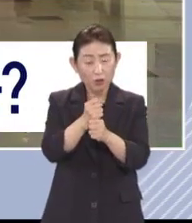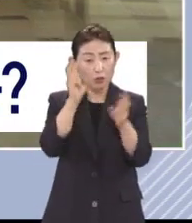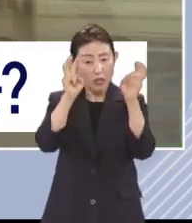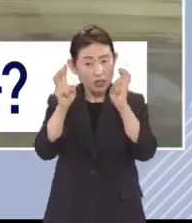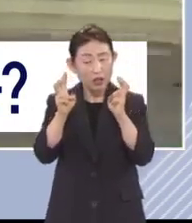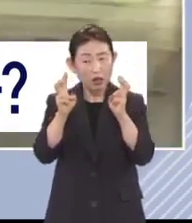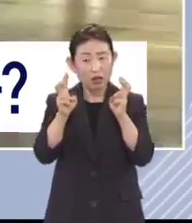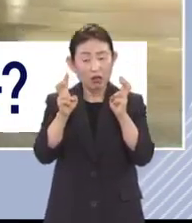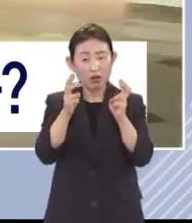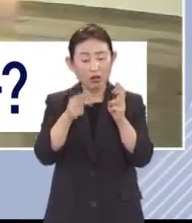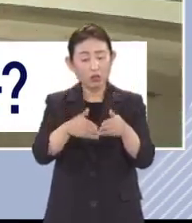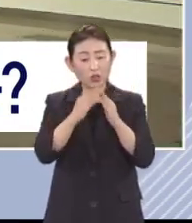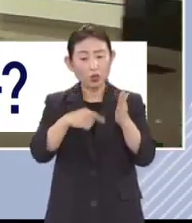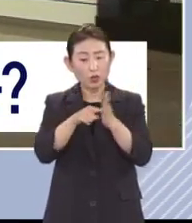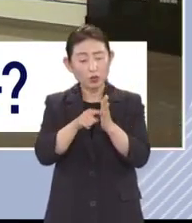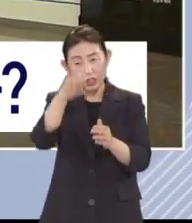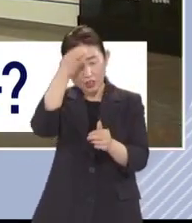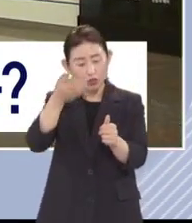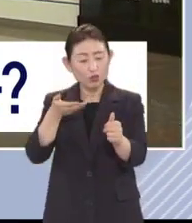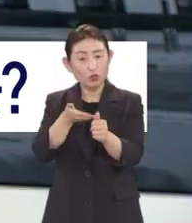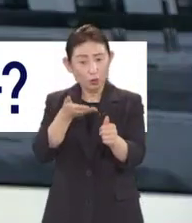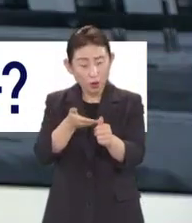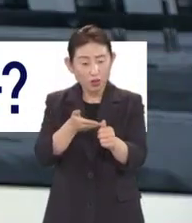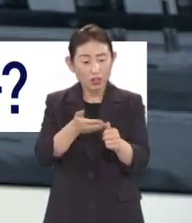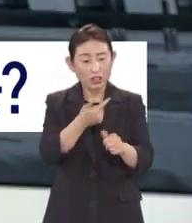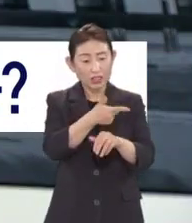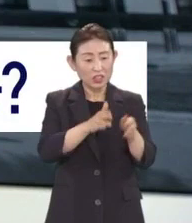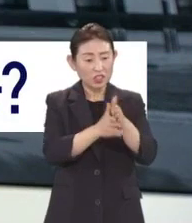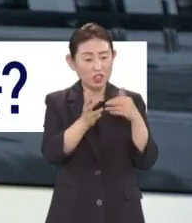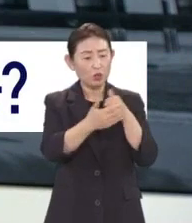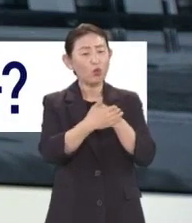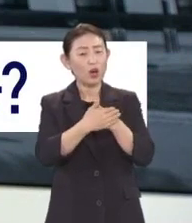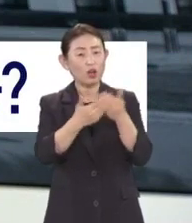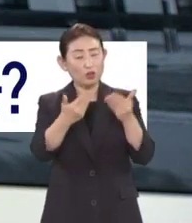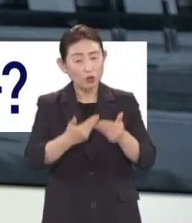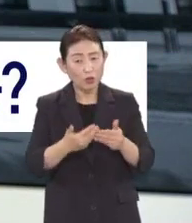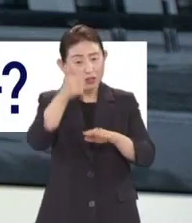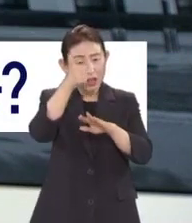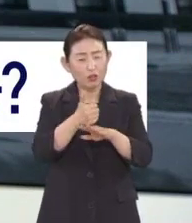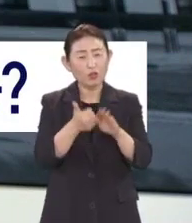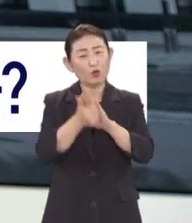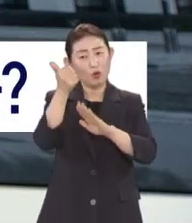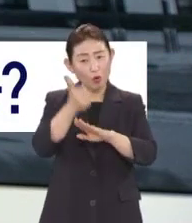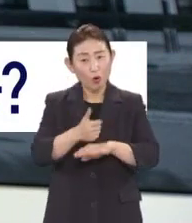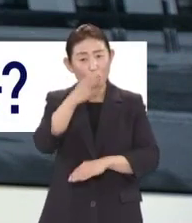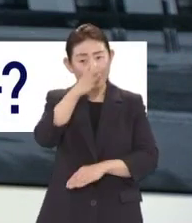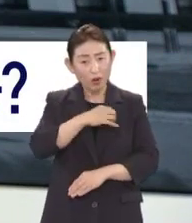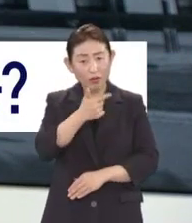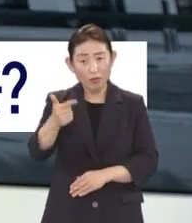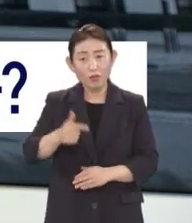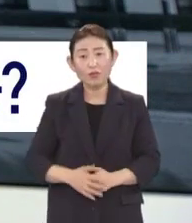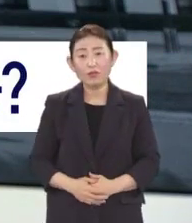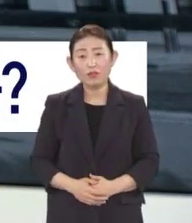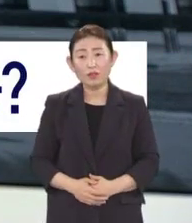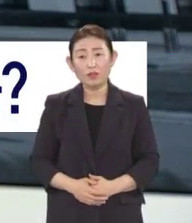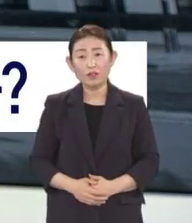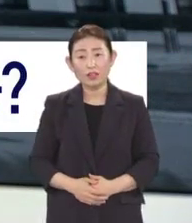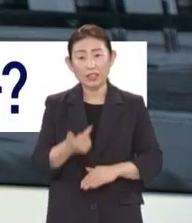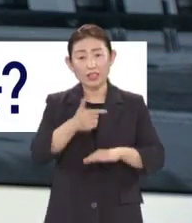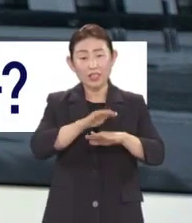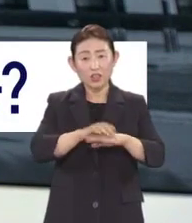있도록 해주고 그런 기업들이 성장하는 데 지원을 해준다면 굉장히 좋은 시너지가 날 것을 생각을 하고 있습니다. 최근에 이제